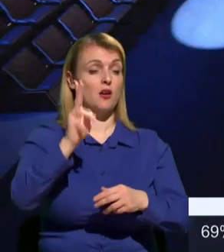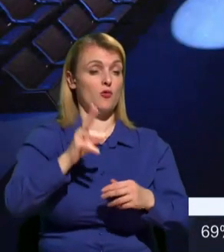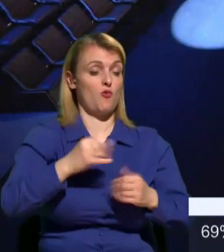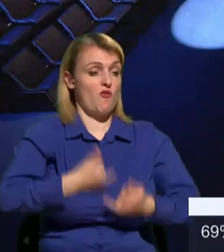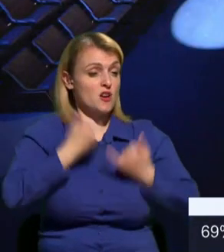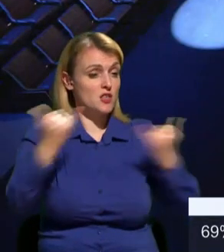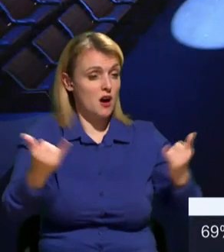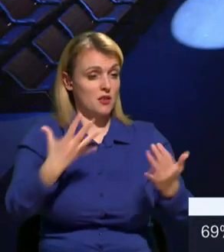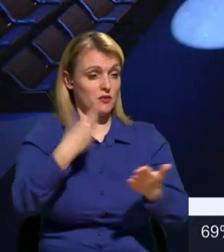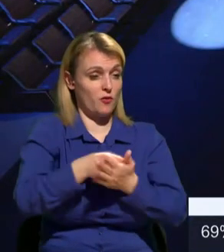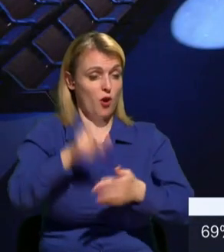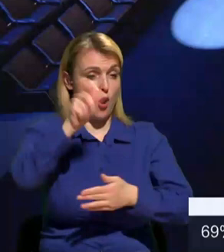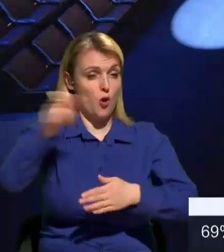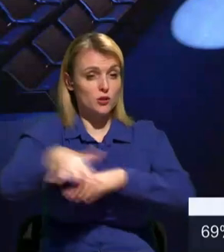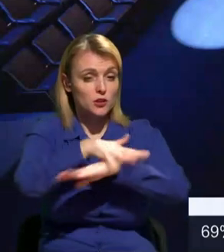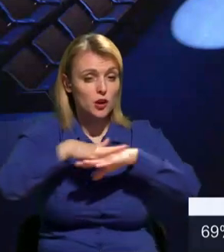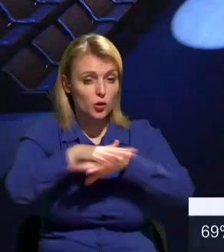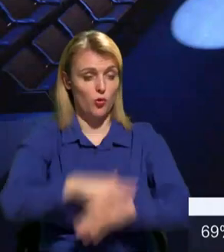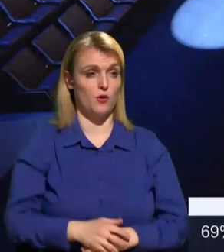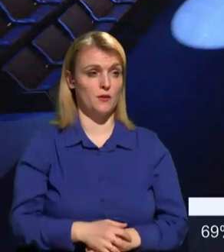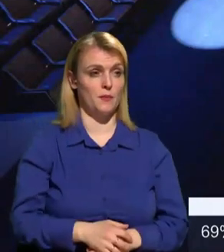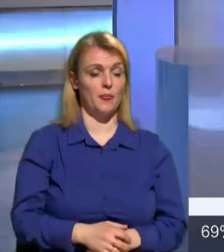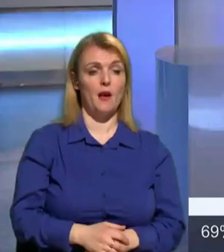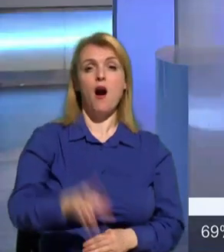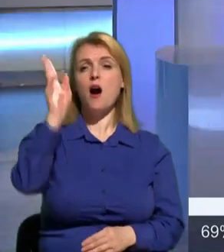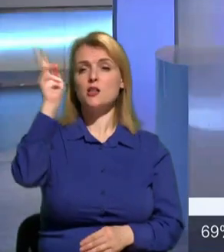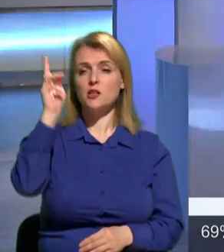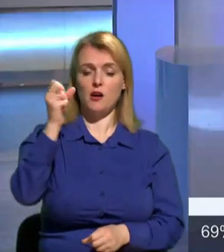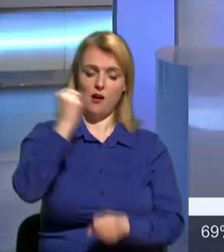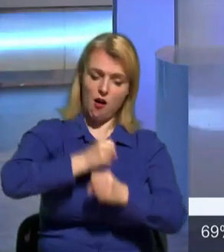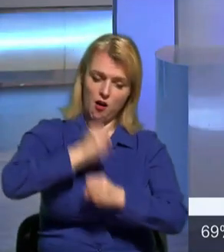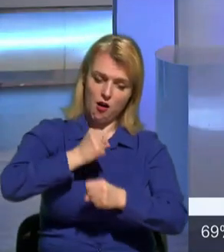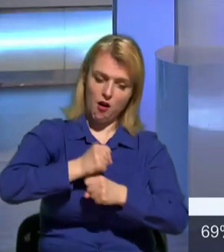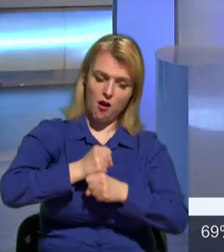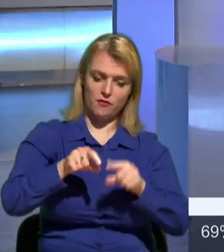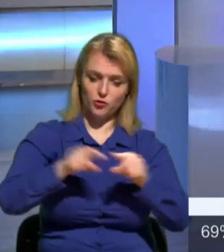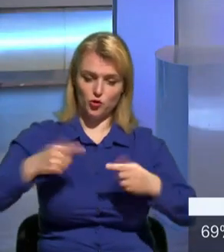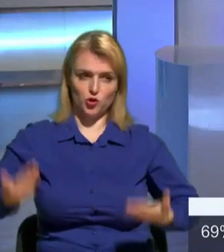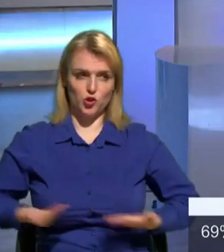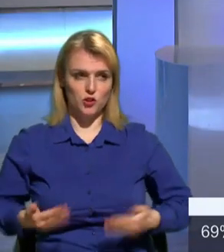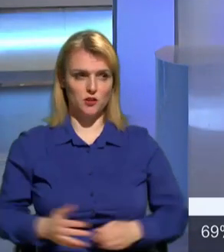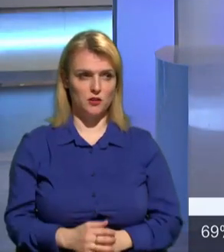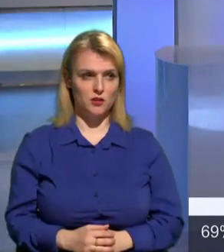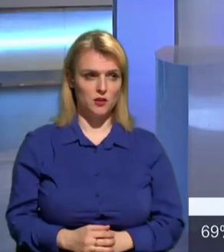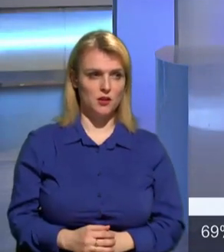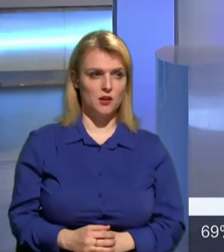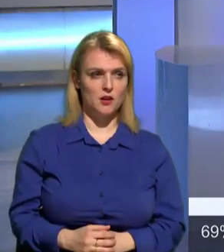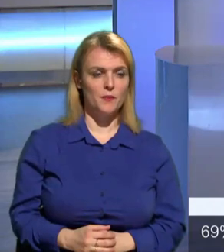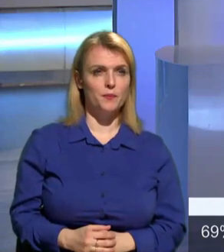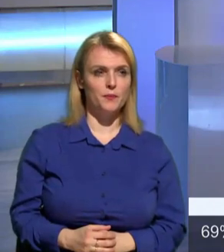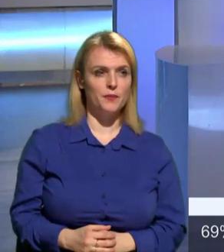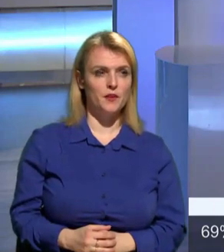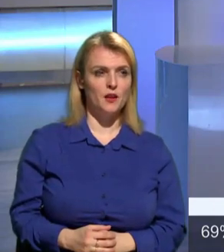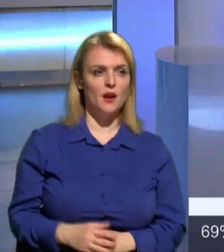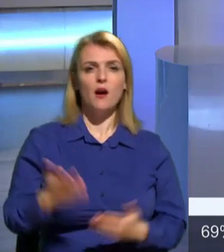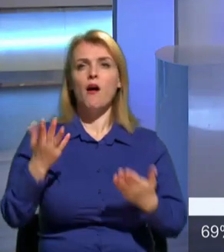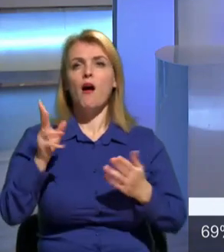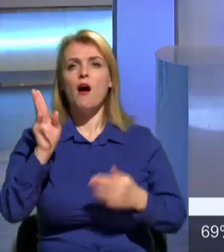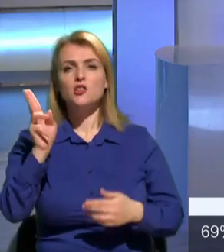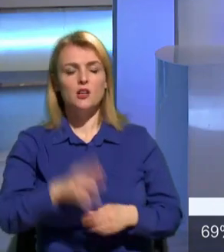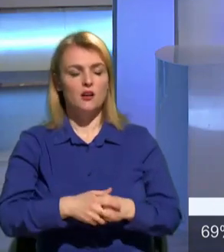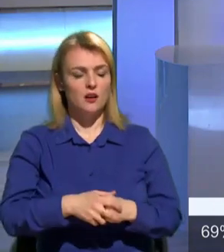bătrân poate să-și ducă cu demnitate bătrâneața atunci când pensia lui este cel puțin 42%, nu cel puțin, dar 42%